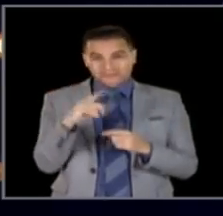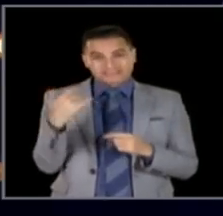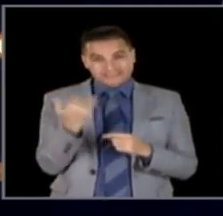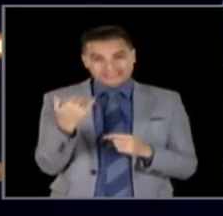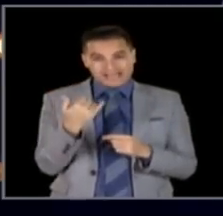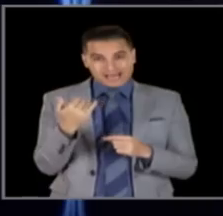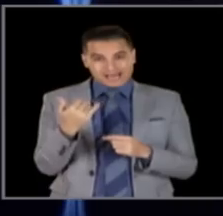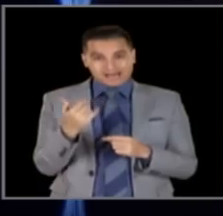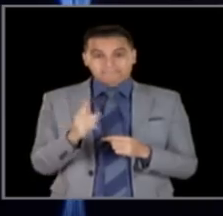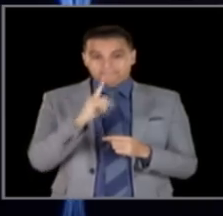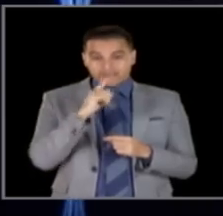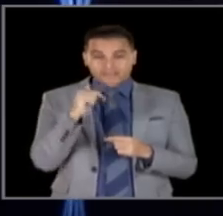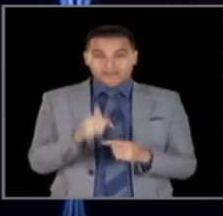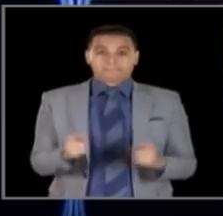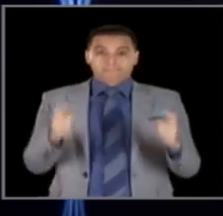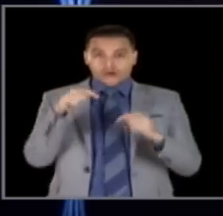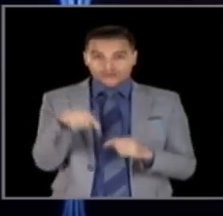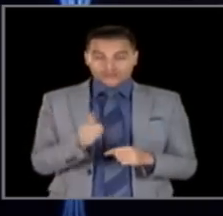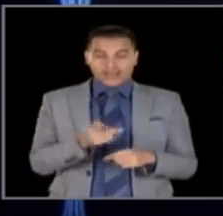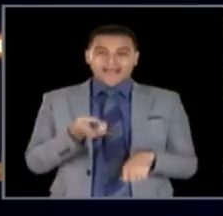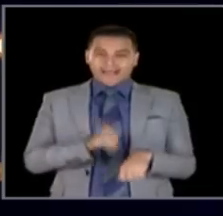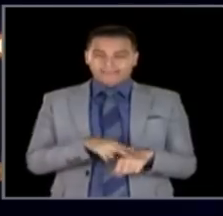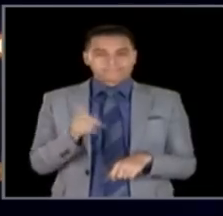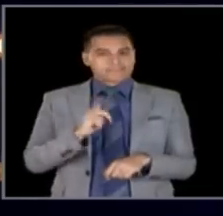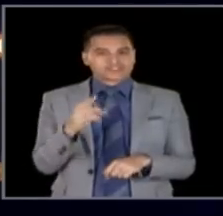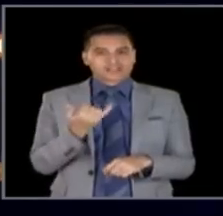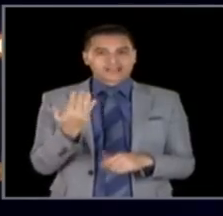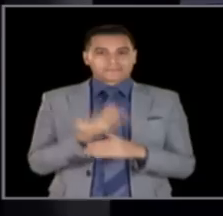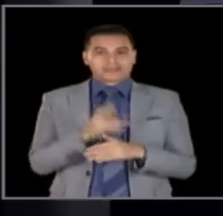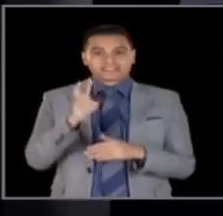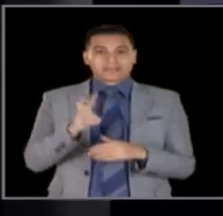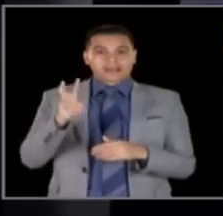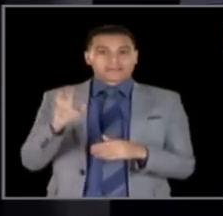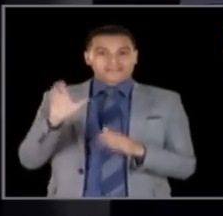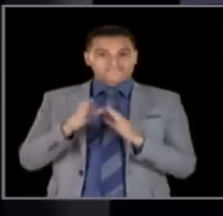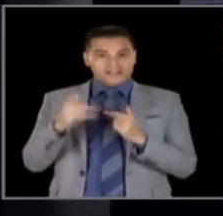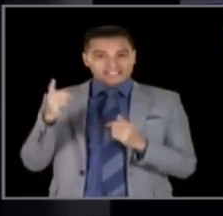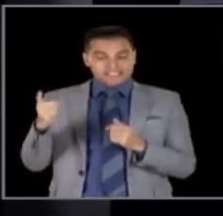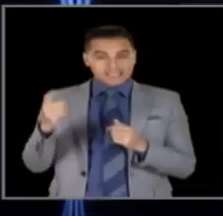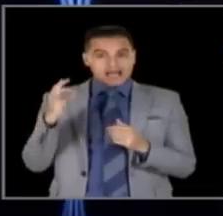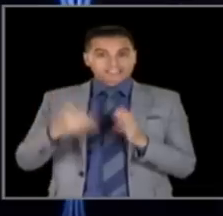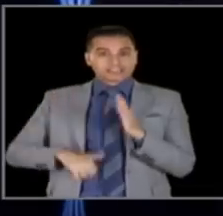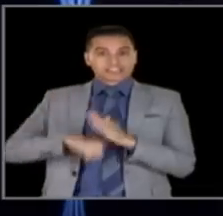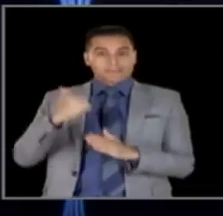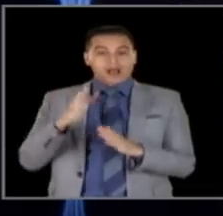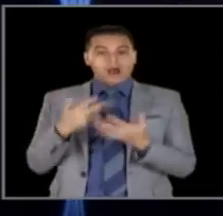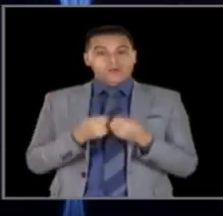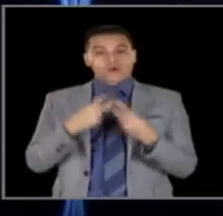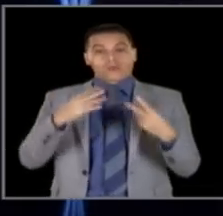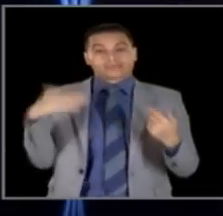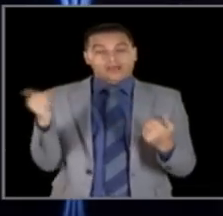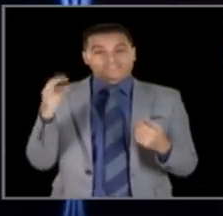الحمد لله. الماتش ده كمان مش هيبقى سهل. لأن ثلاث سبعات يا يكسبوا يا يودعوا